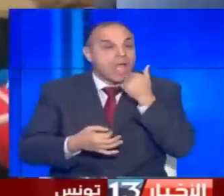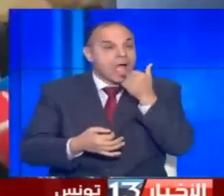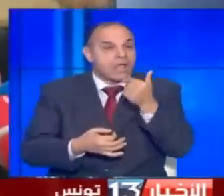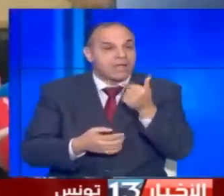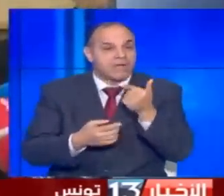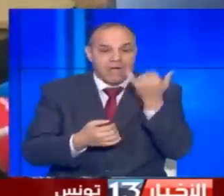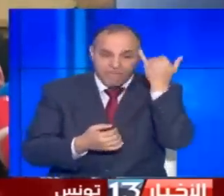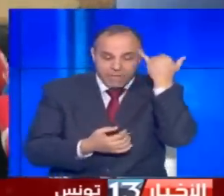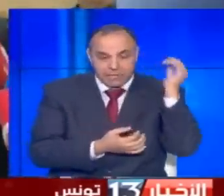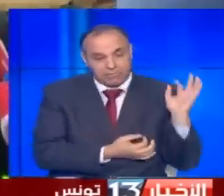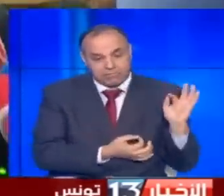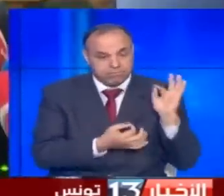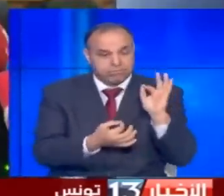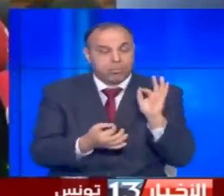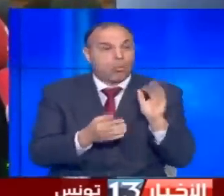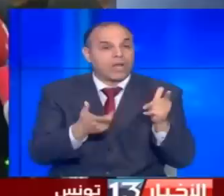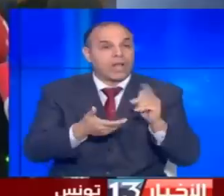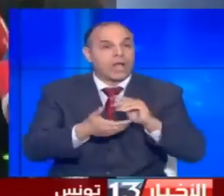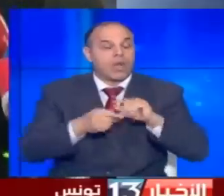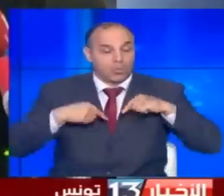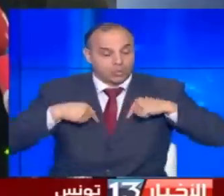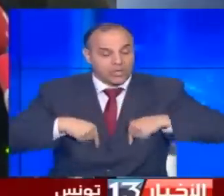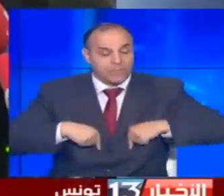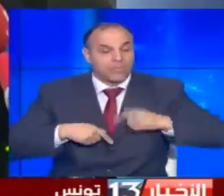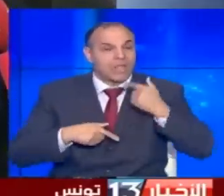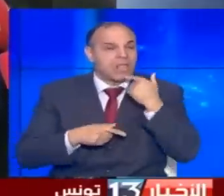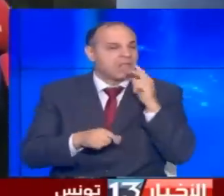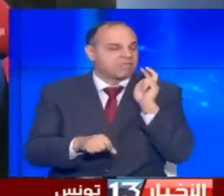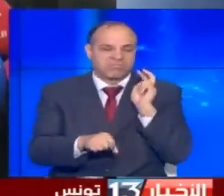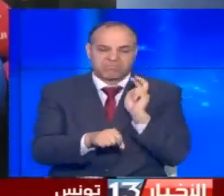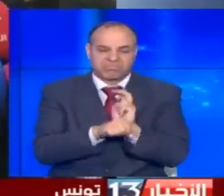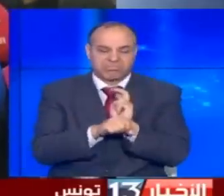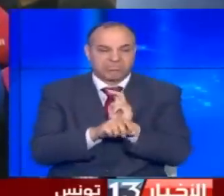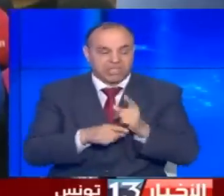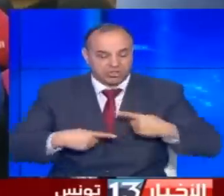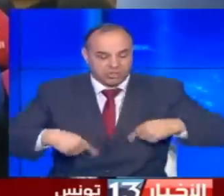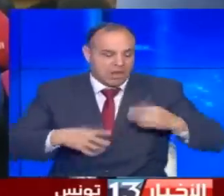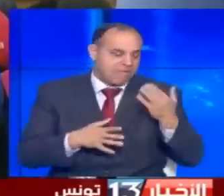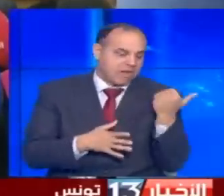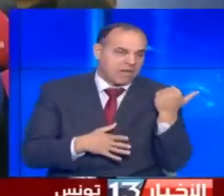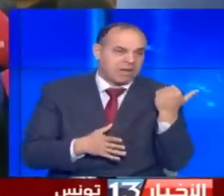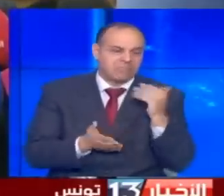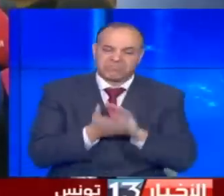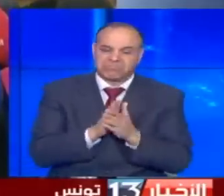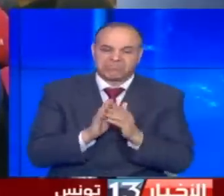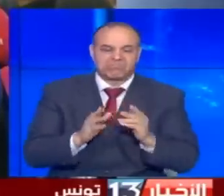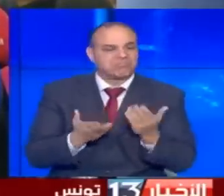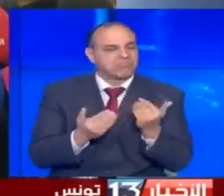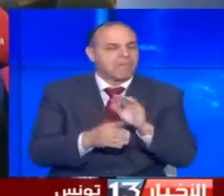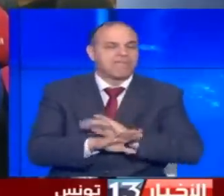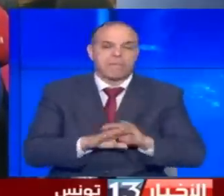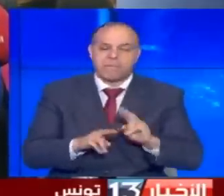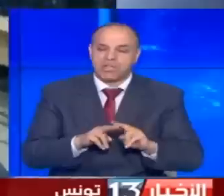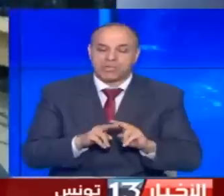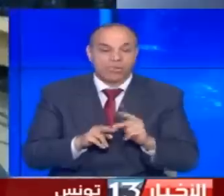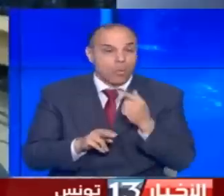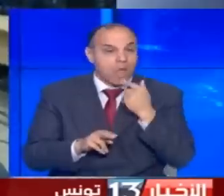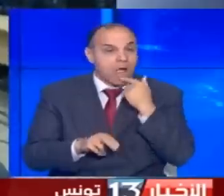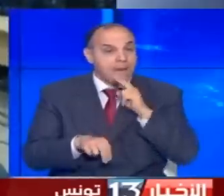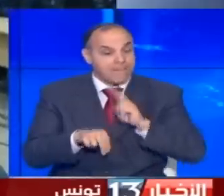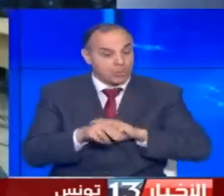المقترحات التي تقدمت بها الحكومه بقيت حتى الجلسه الاخيره دون سقف الانتظارات واضاف